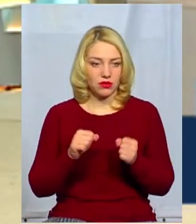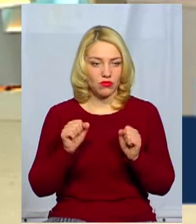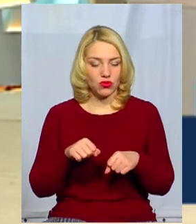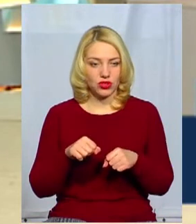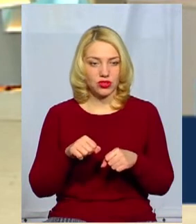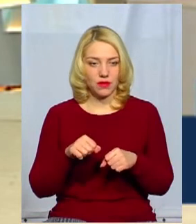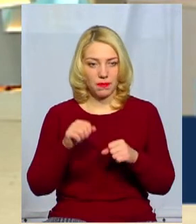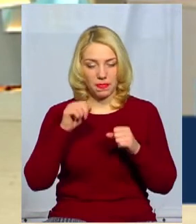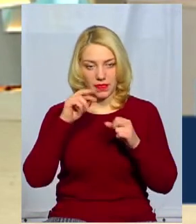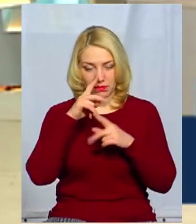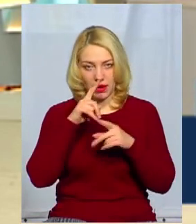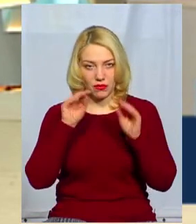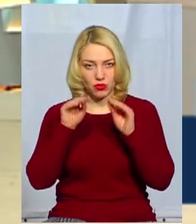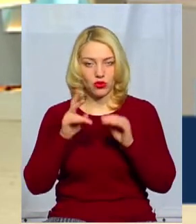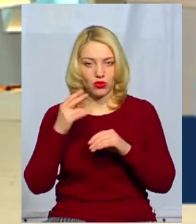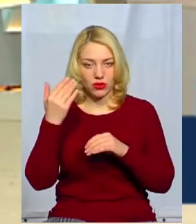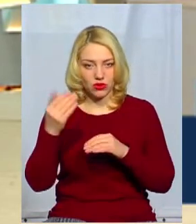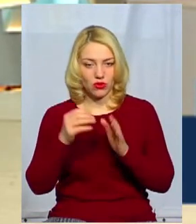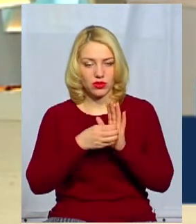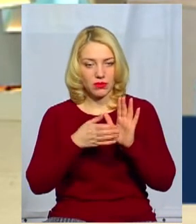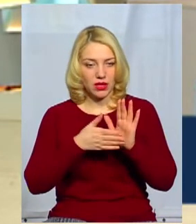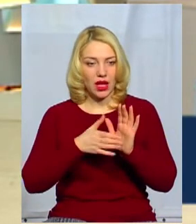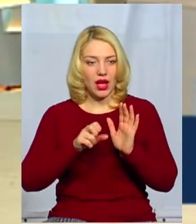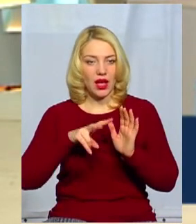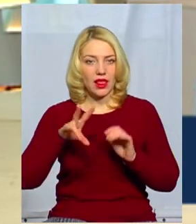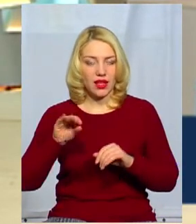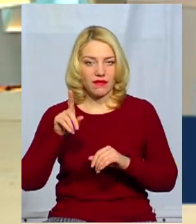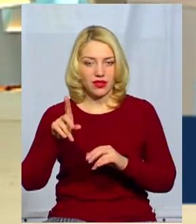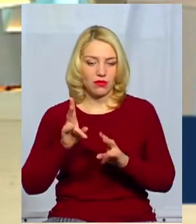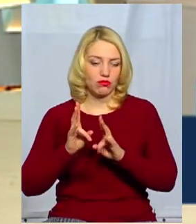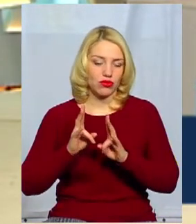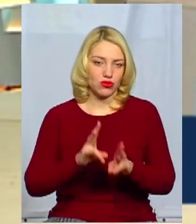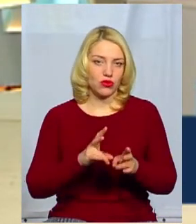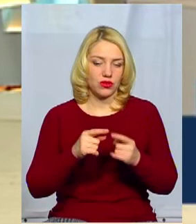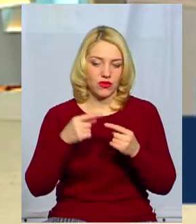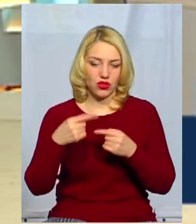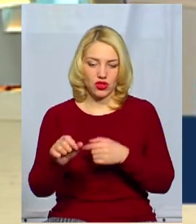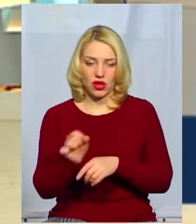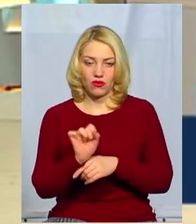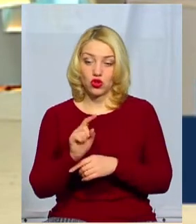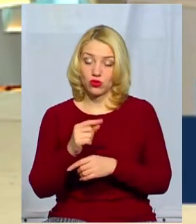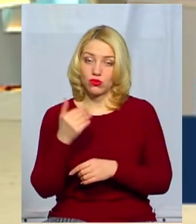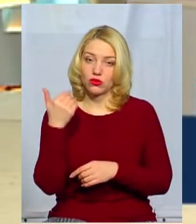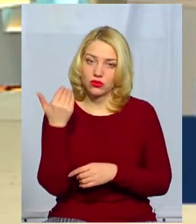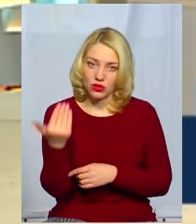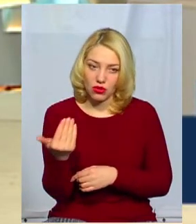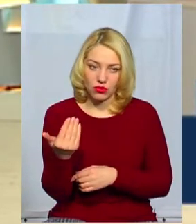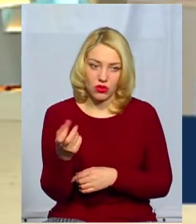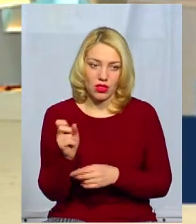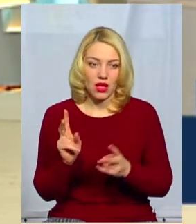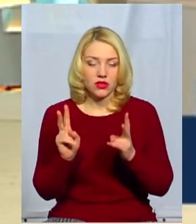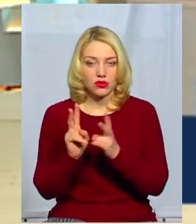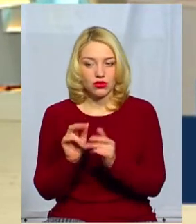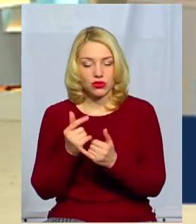може, неправильно на нього склали протокол, але він пошкодив автомобіль, друге, чому от його на зустріч